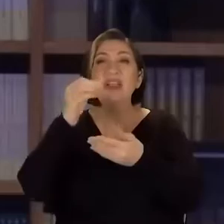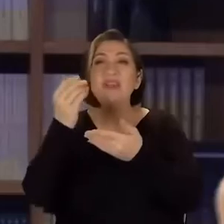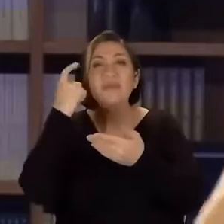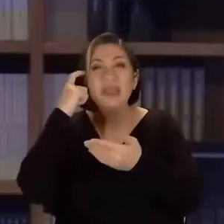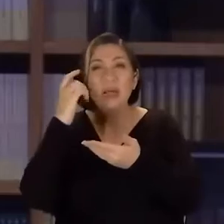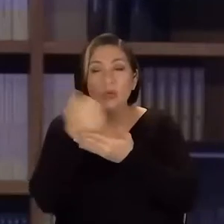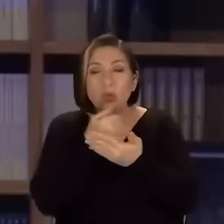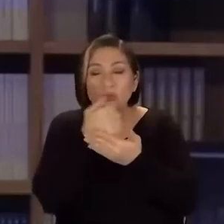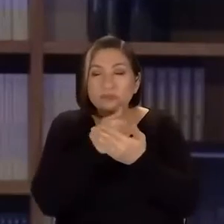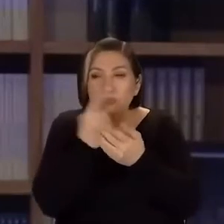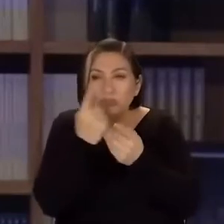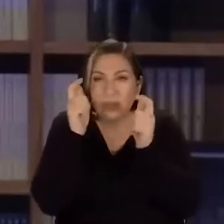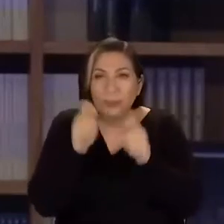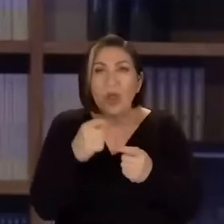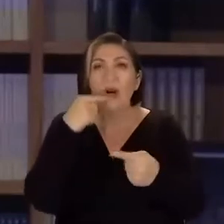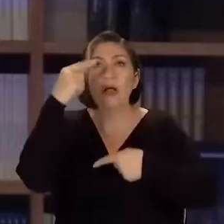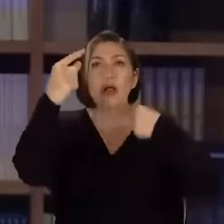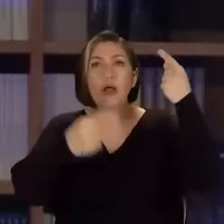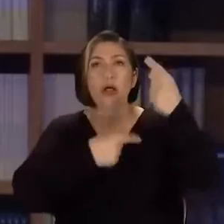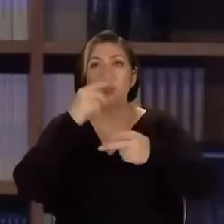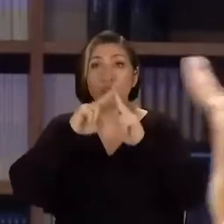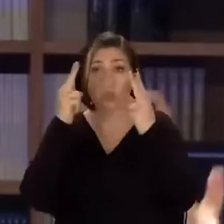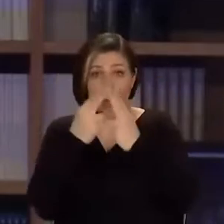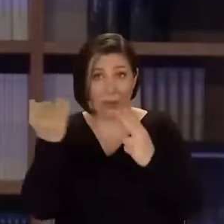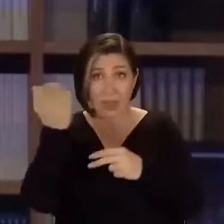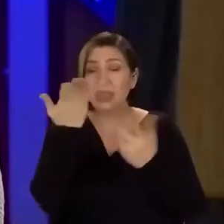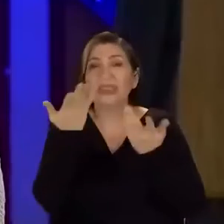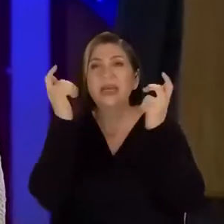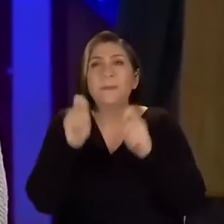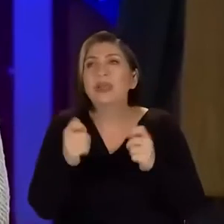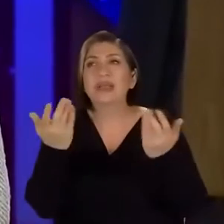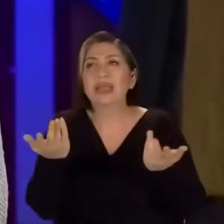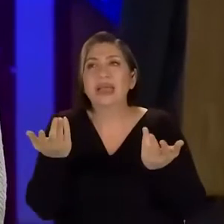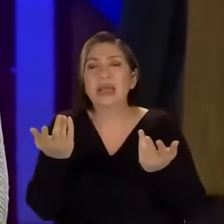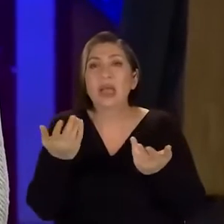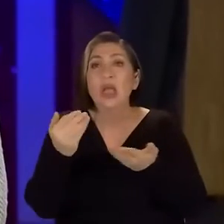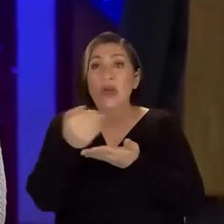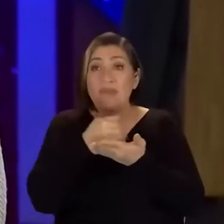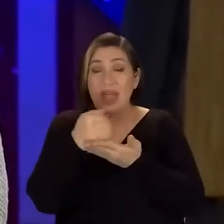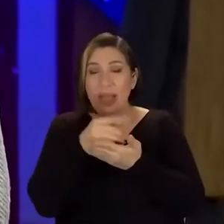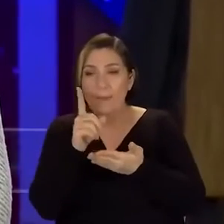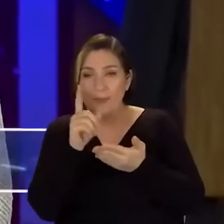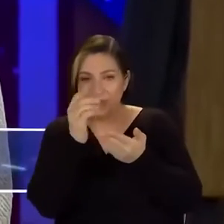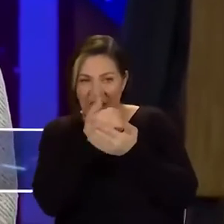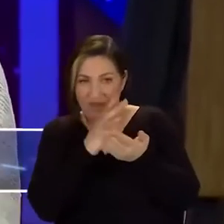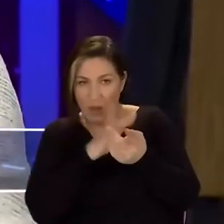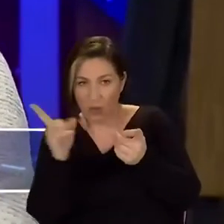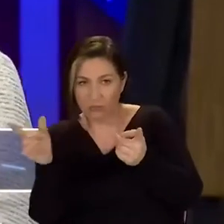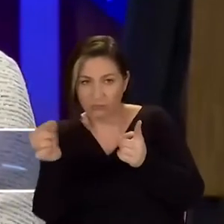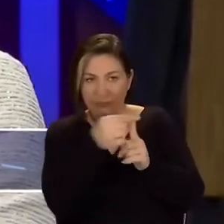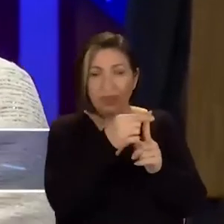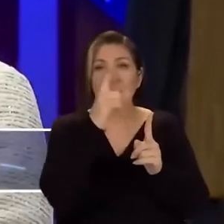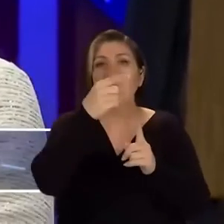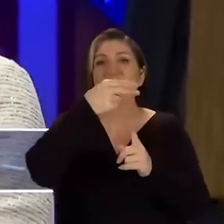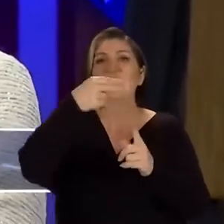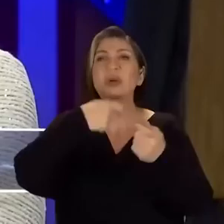kullanarak bunlarla bir şeyler yapılabildiğini konuştuk biz bütün dünyada. Evet. Nasıl yapılabildi bu? veriye dokundu birileri. Bir